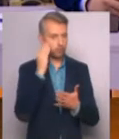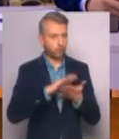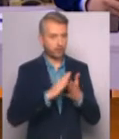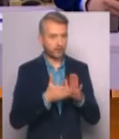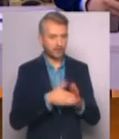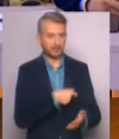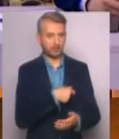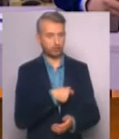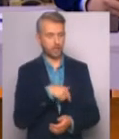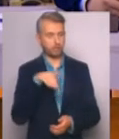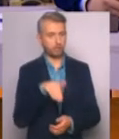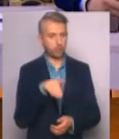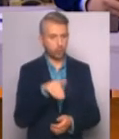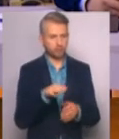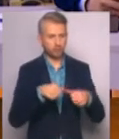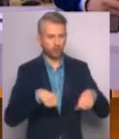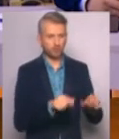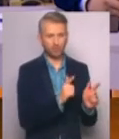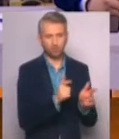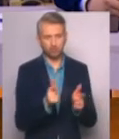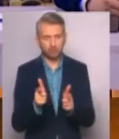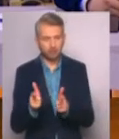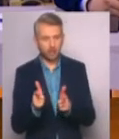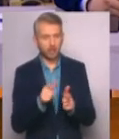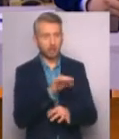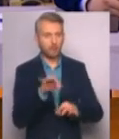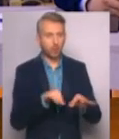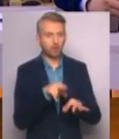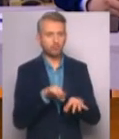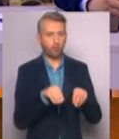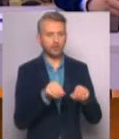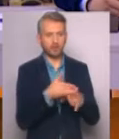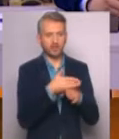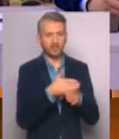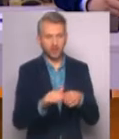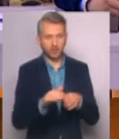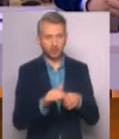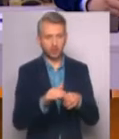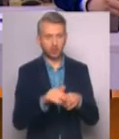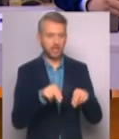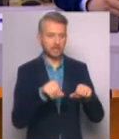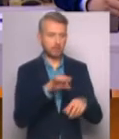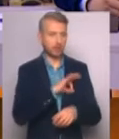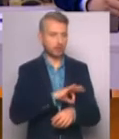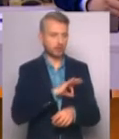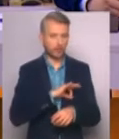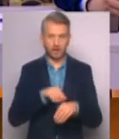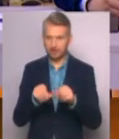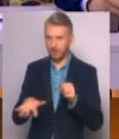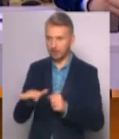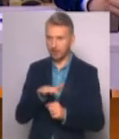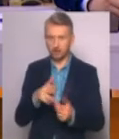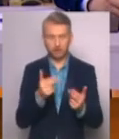день вже в комісіях йдуть узгодження проєктів по землевідведенню, по землекористуванню. Тобто земельні ділянки.